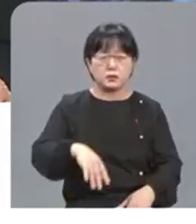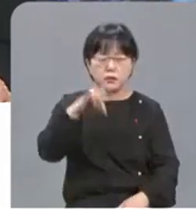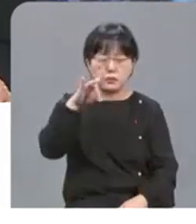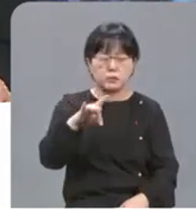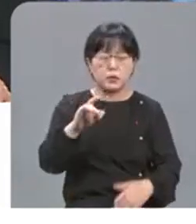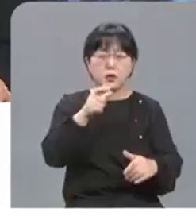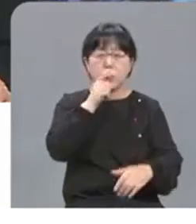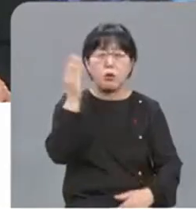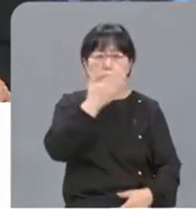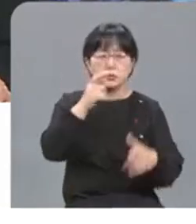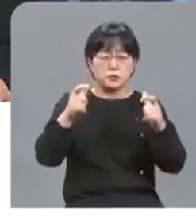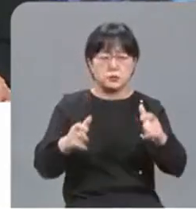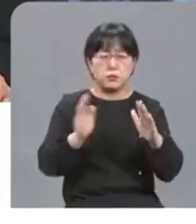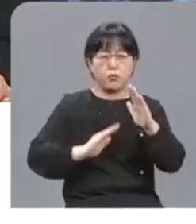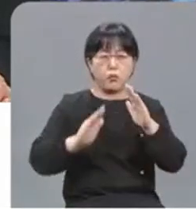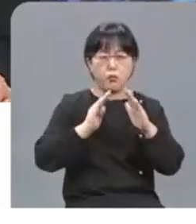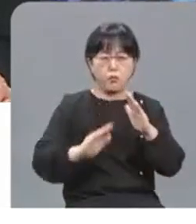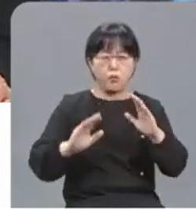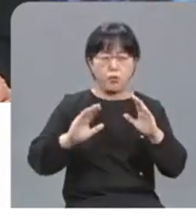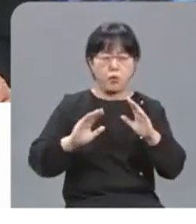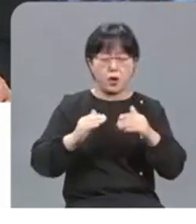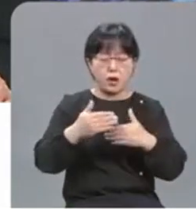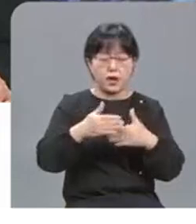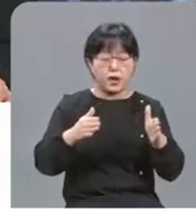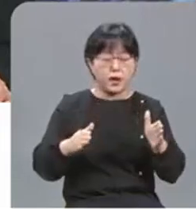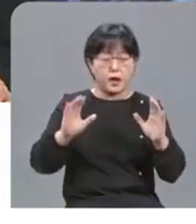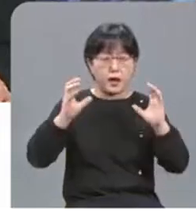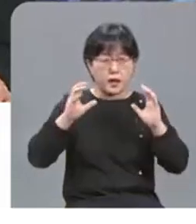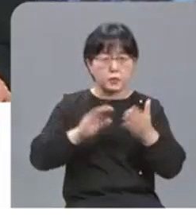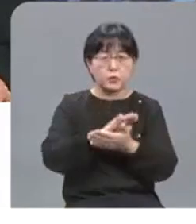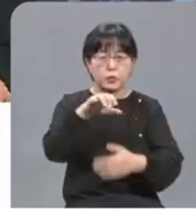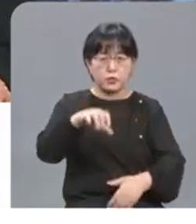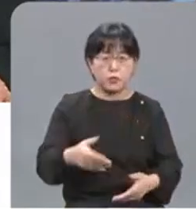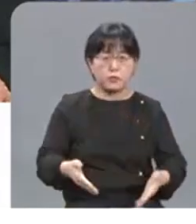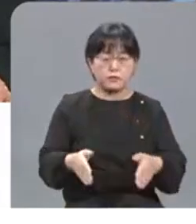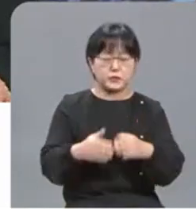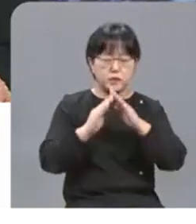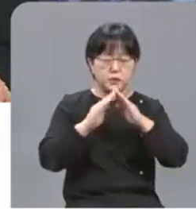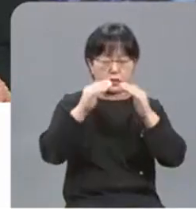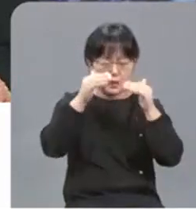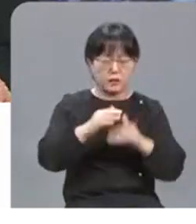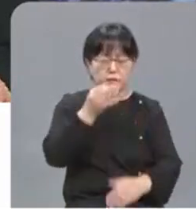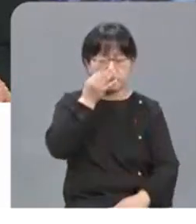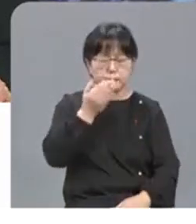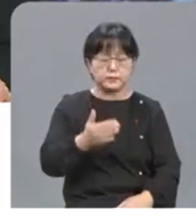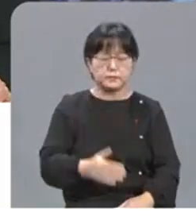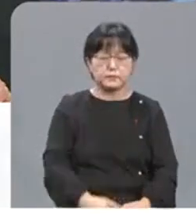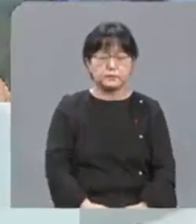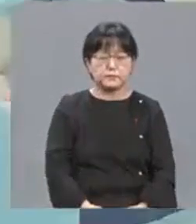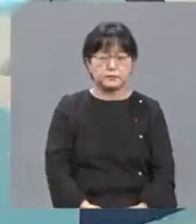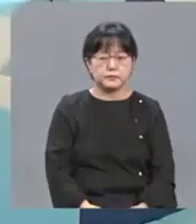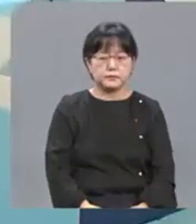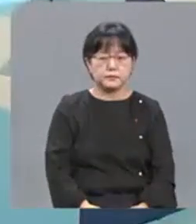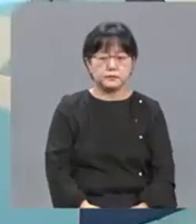처음으로 여수 지역에 공공형 실내 놀이터가 들어섭니다. 유승용 기자입니다.